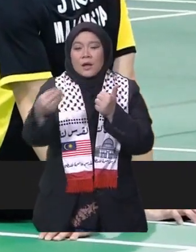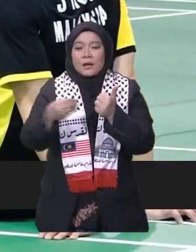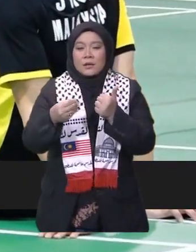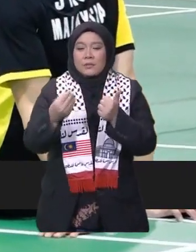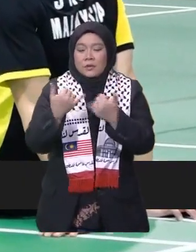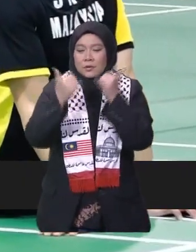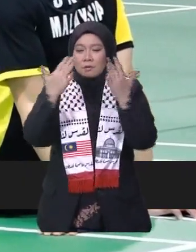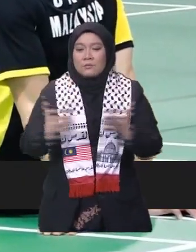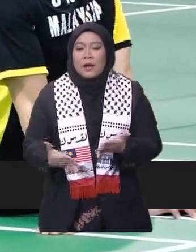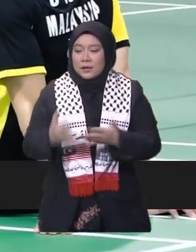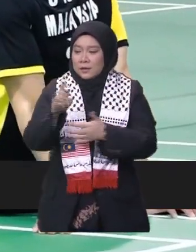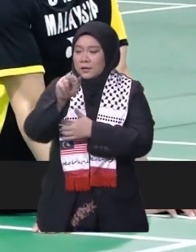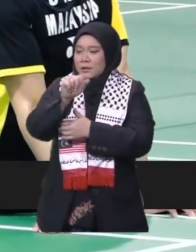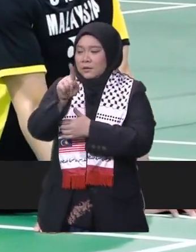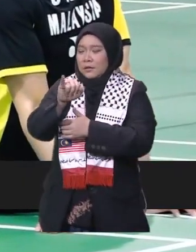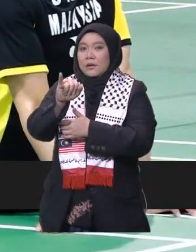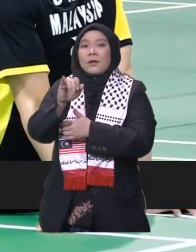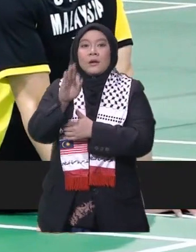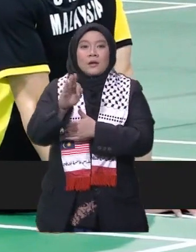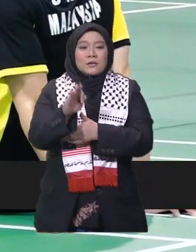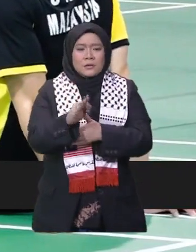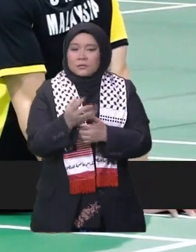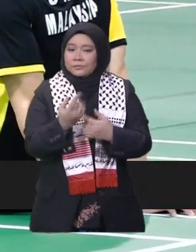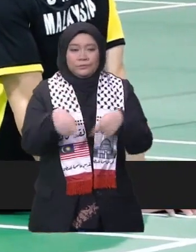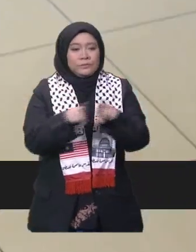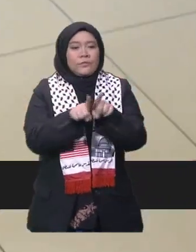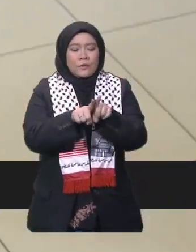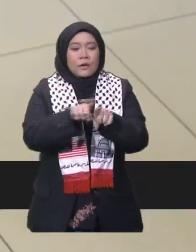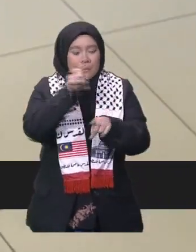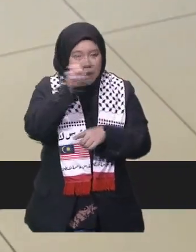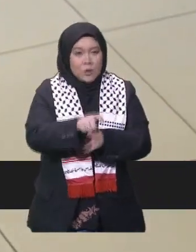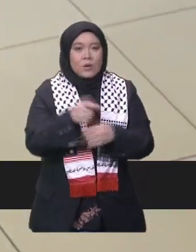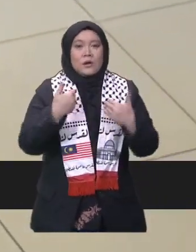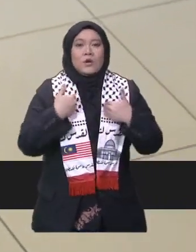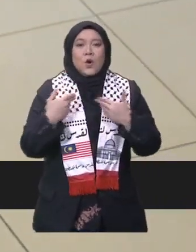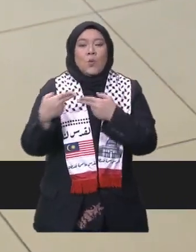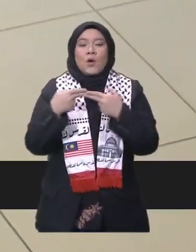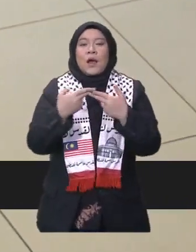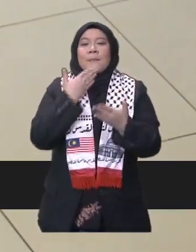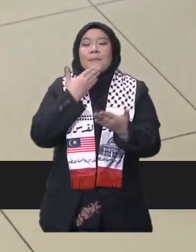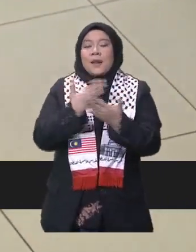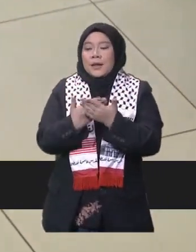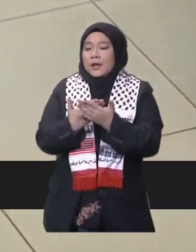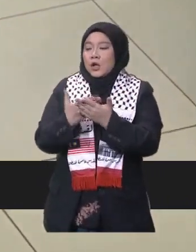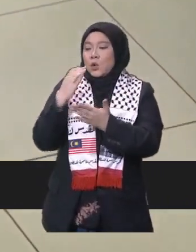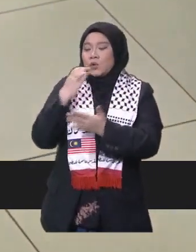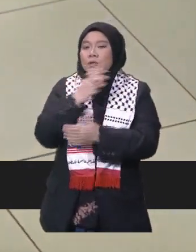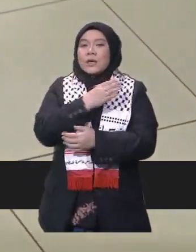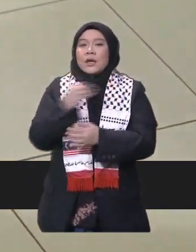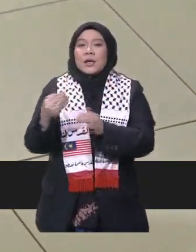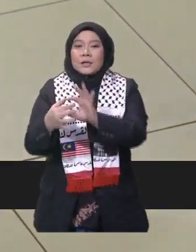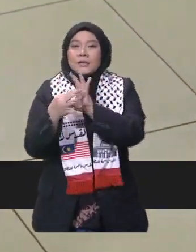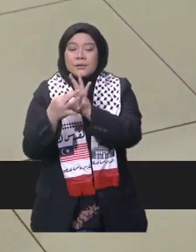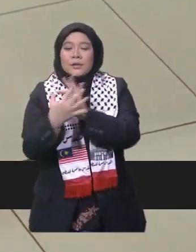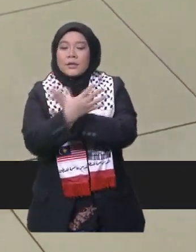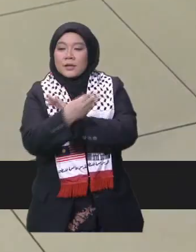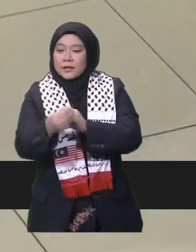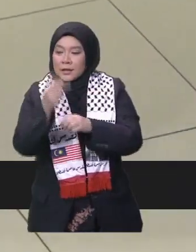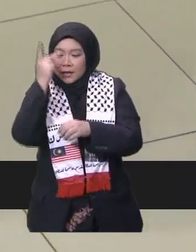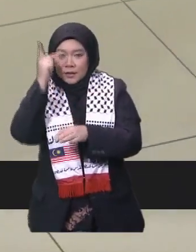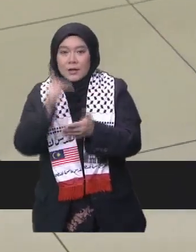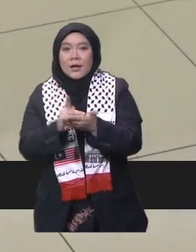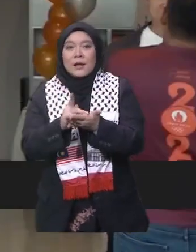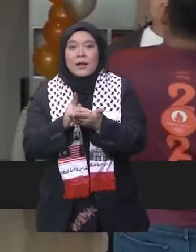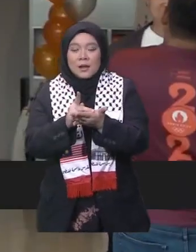badminton negara Dato' Razif Siddiq turut senada bahawa keperluan untuk mempunyai hubungan baik antara jurulatih dan pemain melalui mengenali budaya permainan